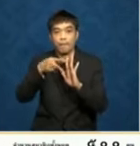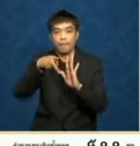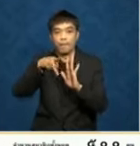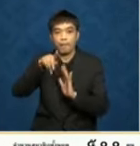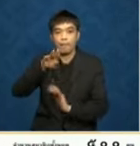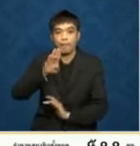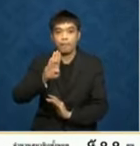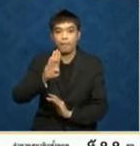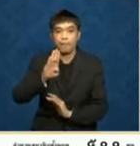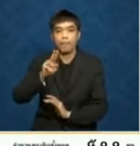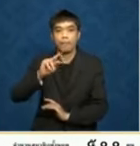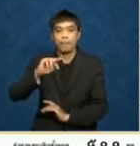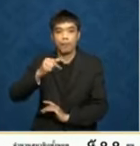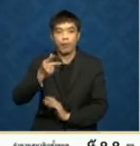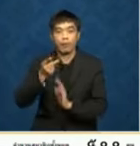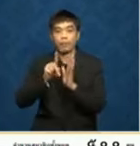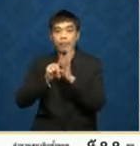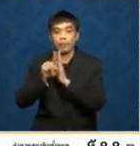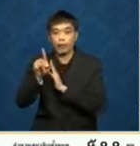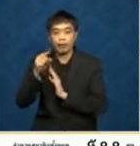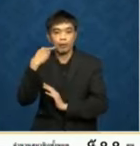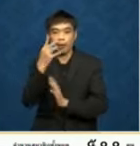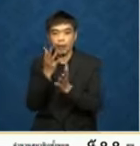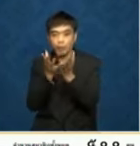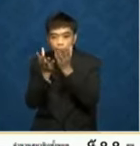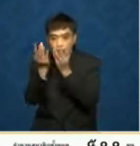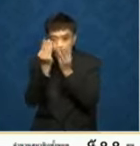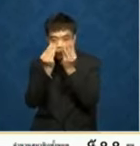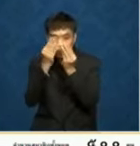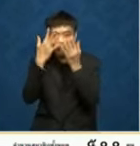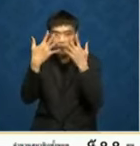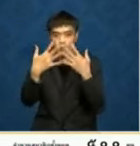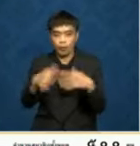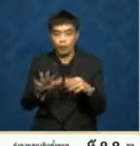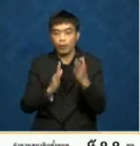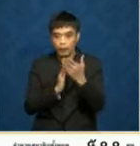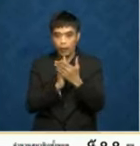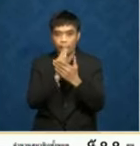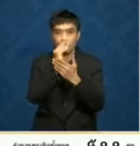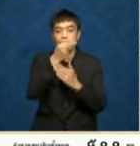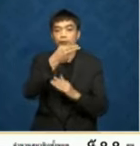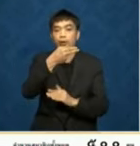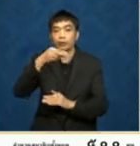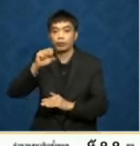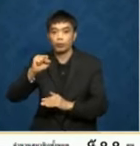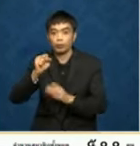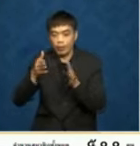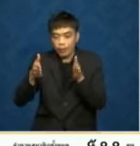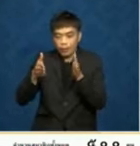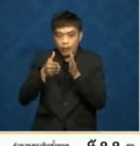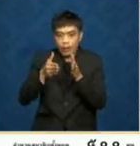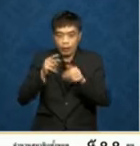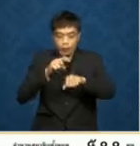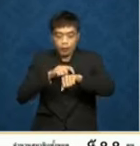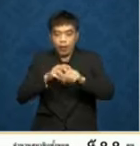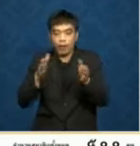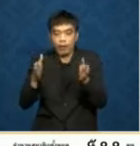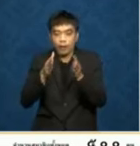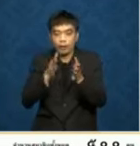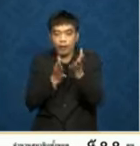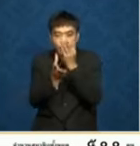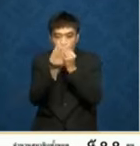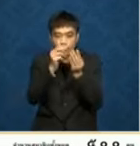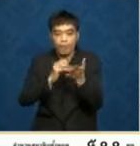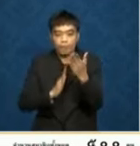ครiciansอบรมใครไปผ่านการหลกสูรระยะสนต่่างก็สามารถquinี่จะ